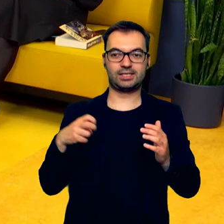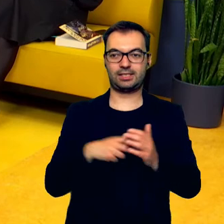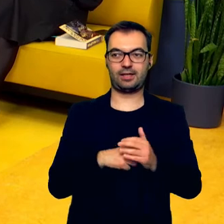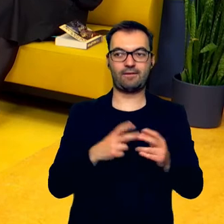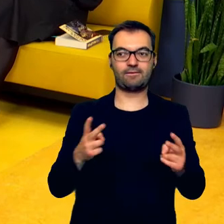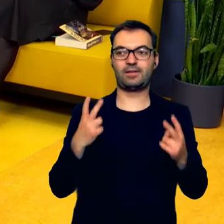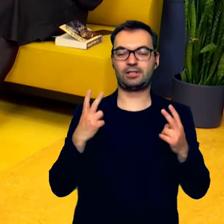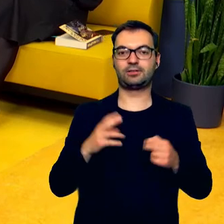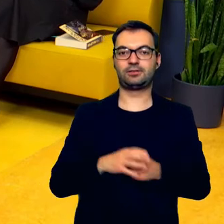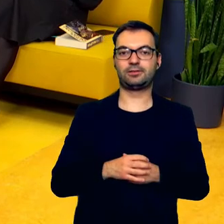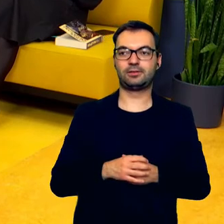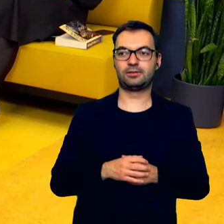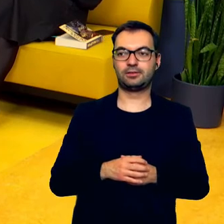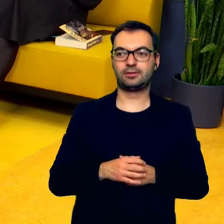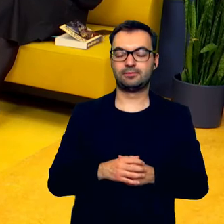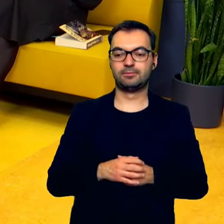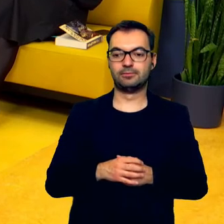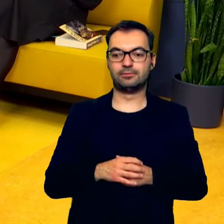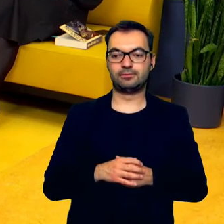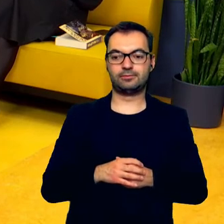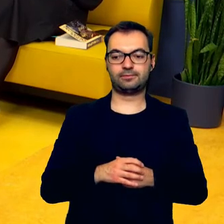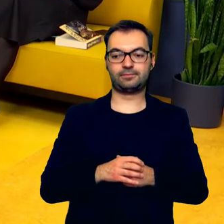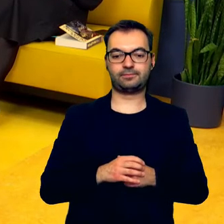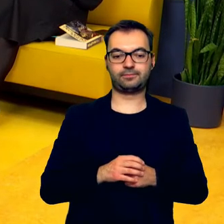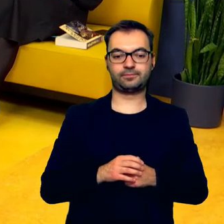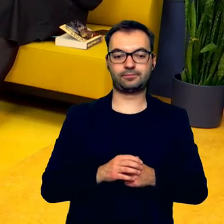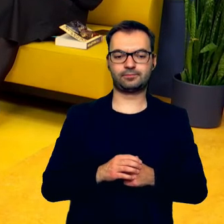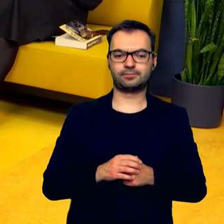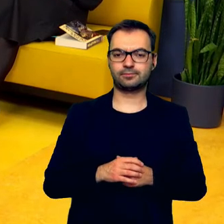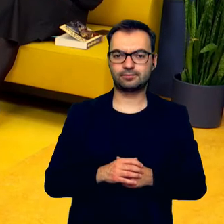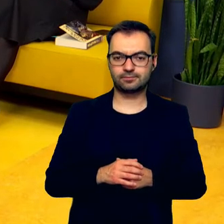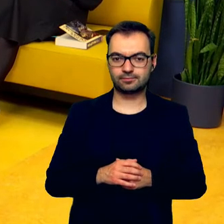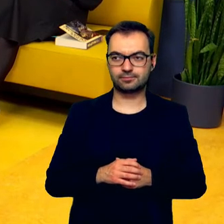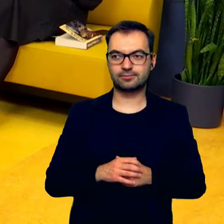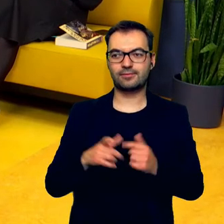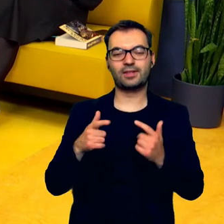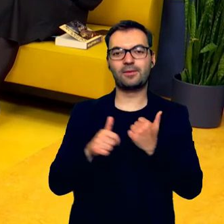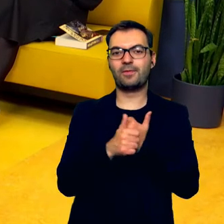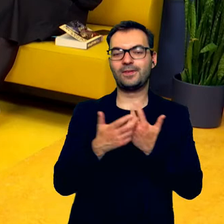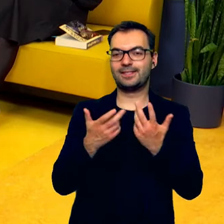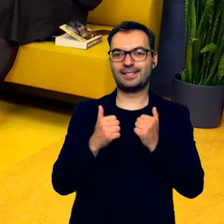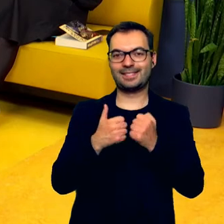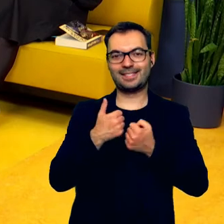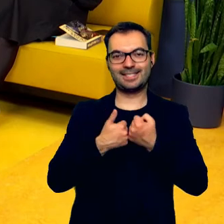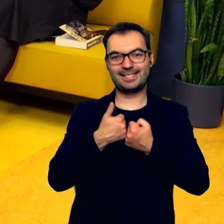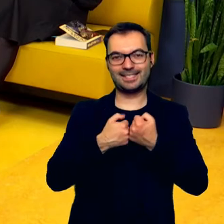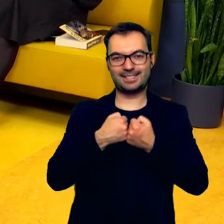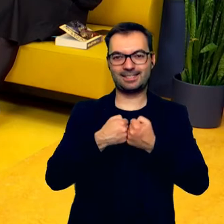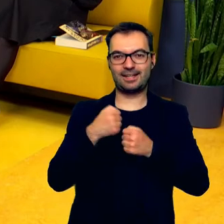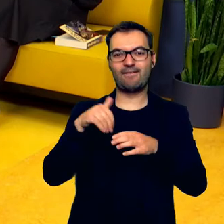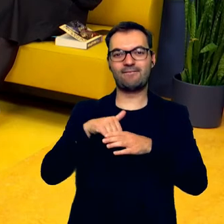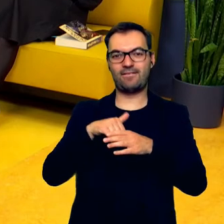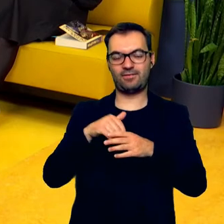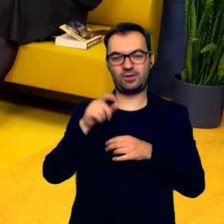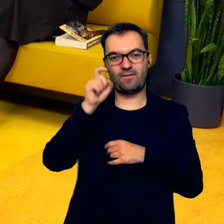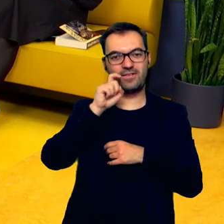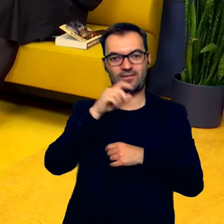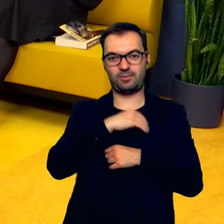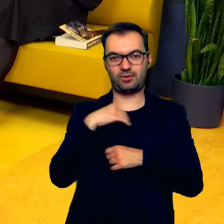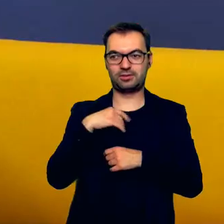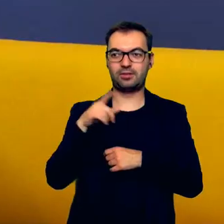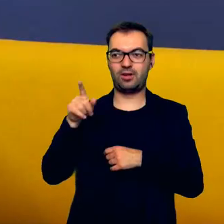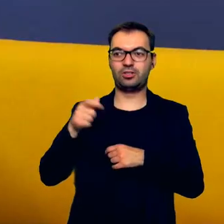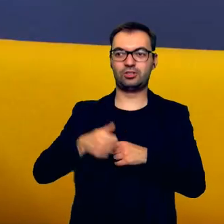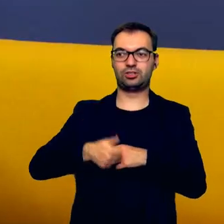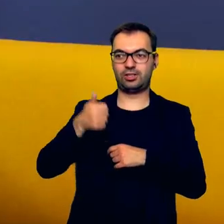która ma związek z pewnymi tarciami w łonie samego polskiego wywiadu. Otóż